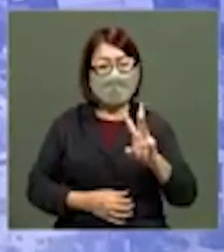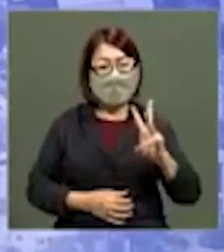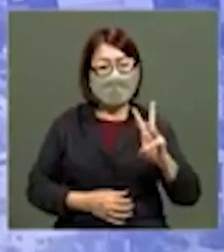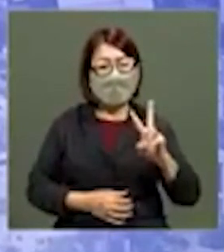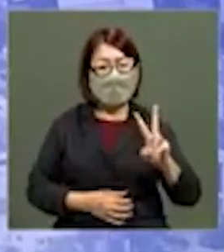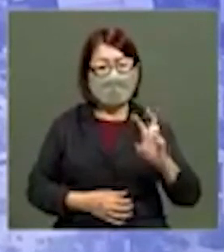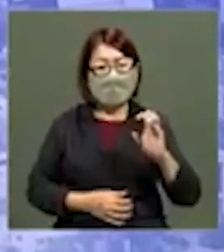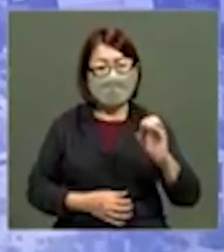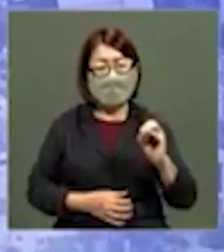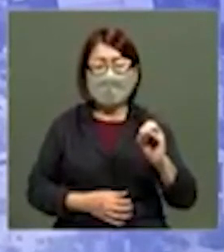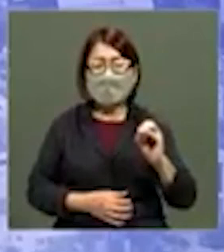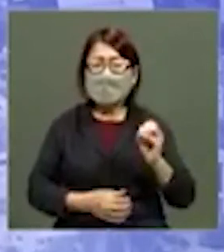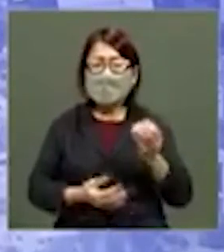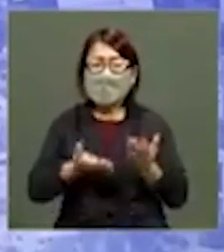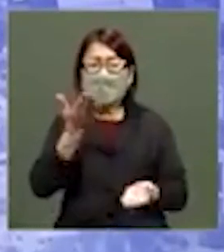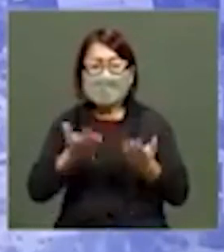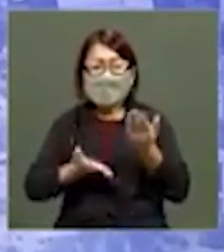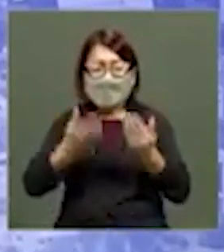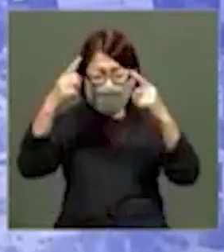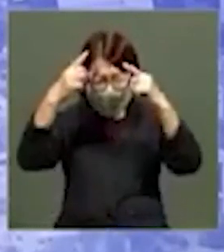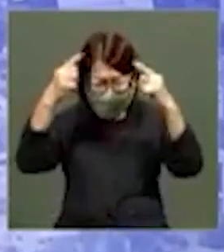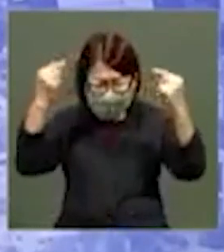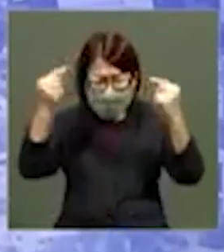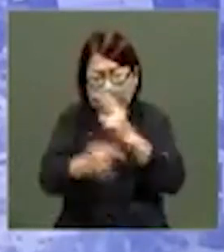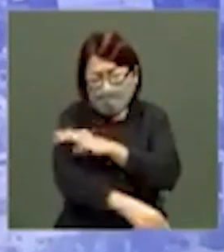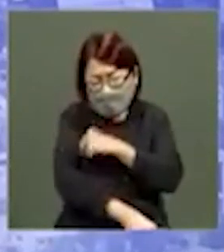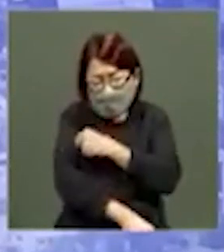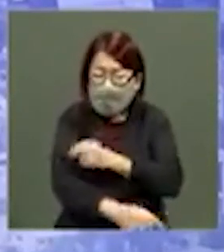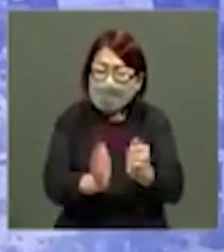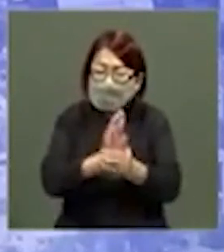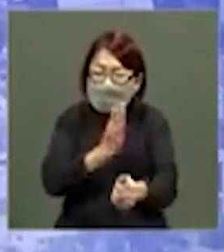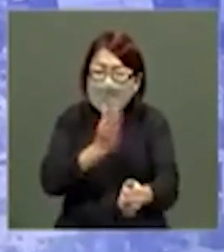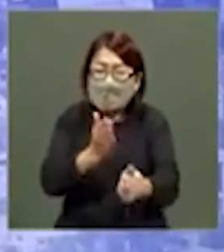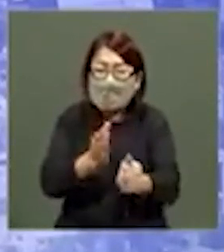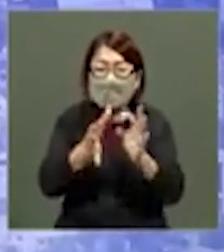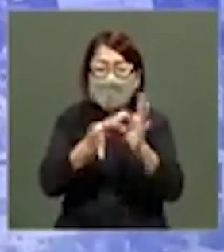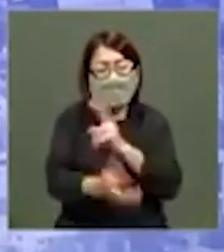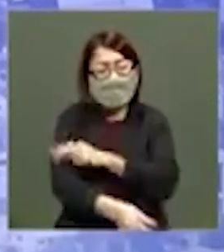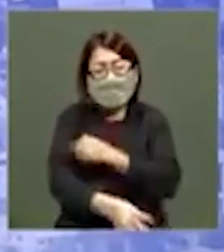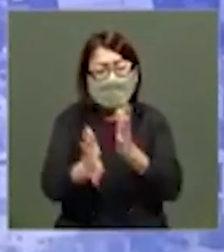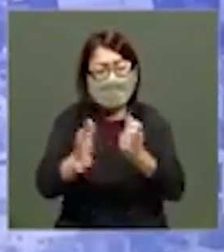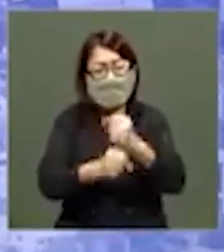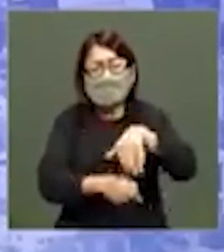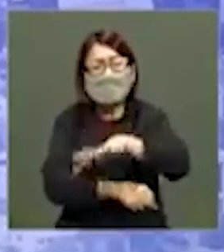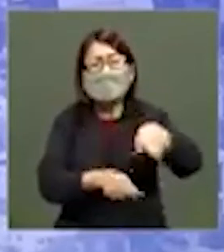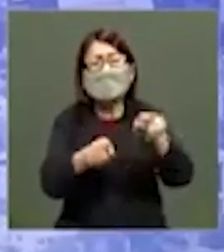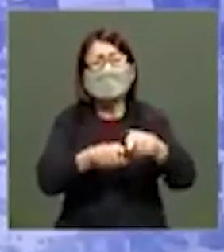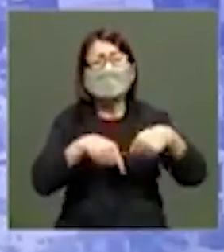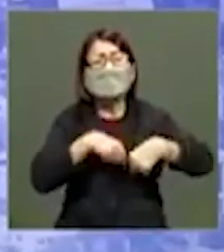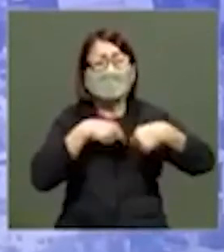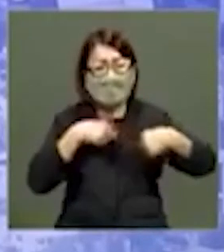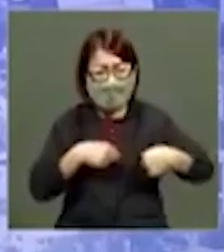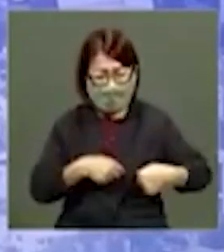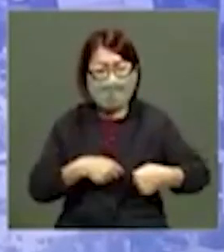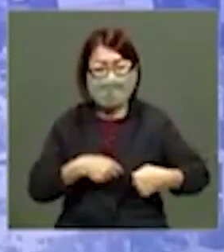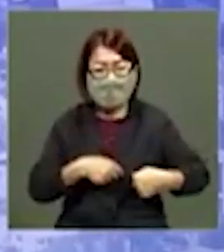064-805-2620จะเป็นแพทย์พยาบาลนักวิชาการสาธารณสุขนะครับผู้เจ้าหน้าที่คนทำงานอะไรแล้วแต่นะครับถ้าต้องการมีจิตอา